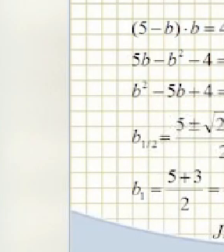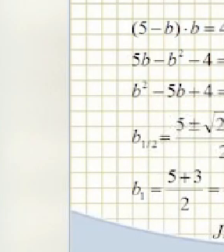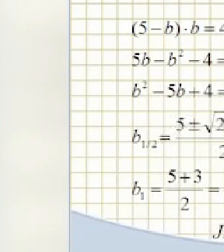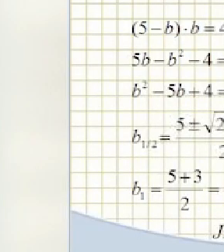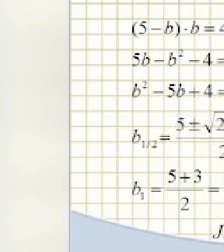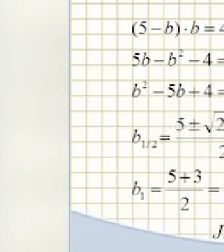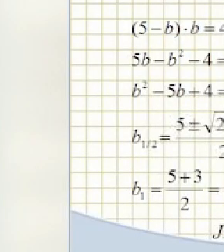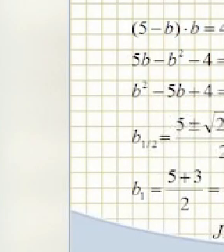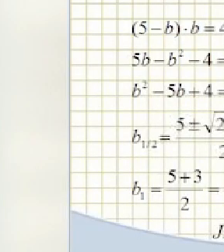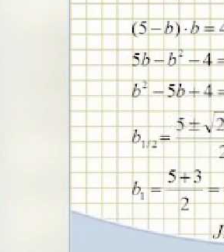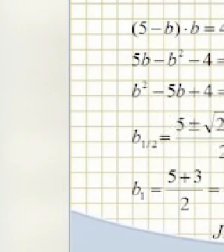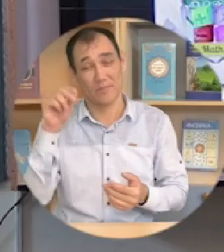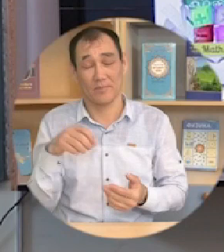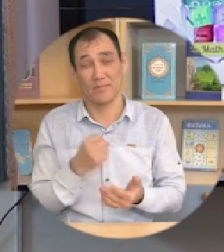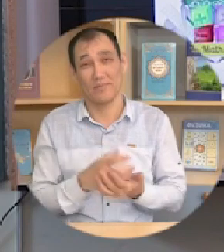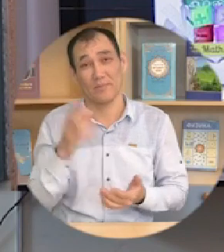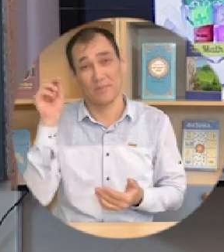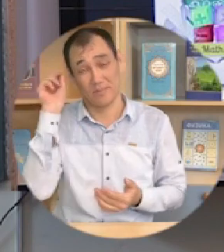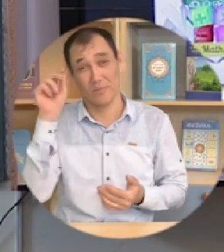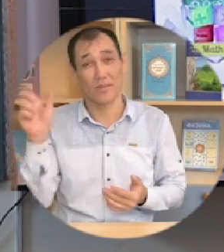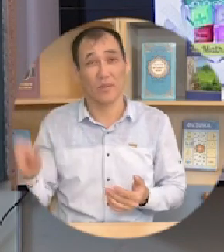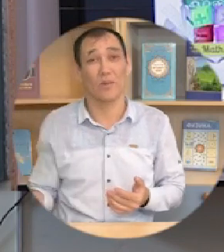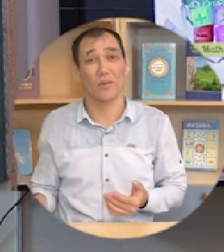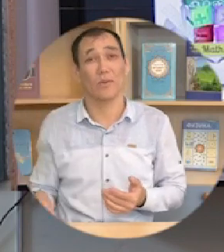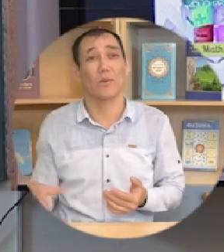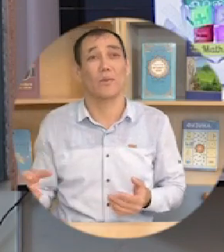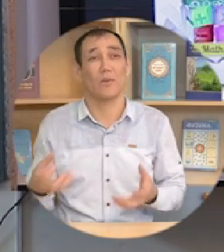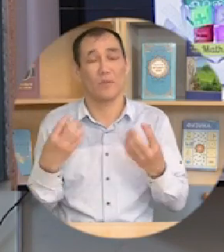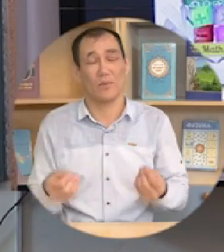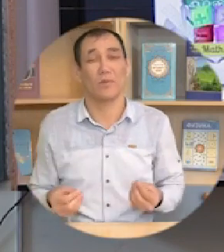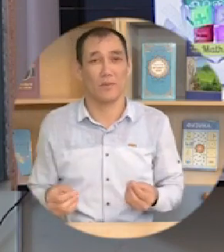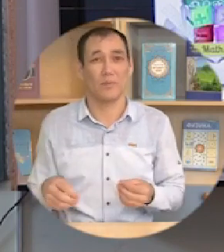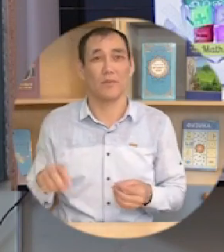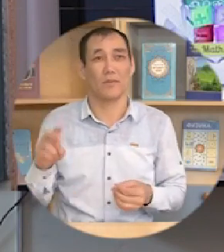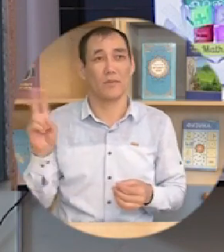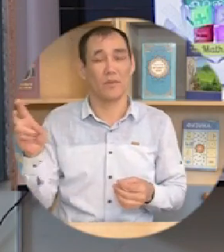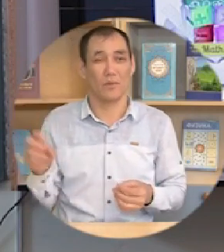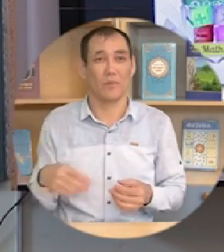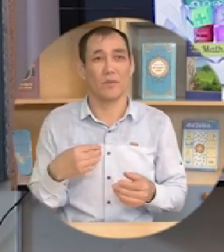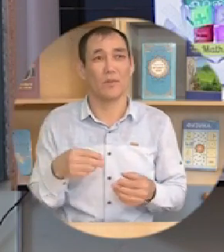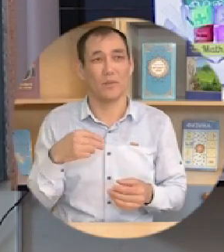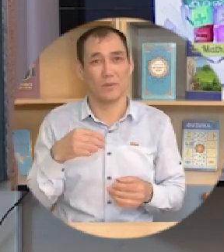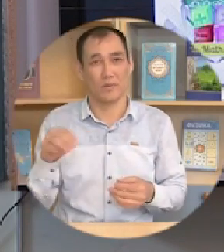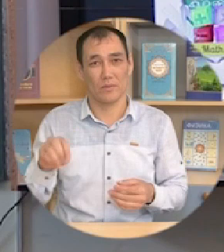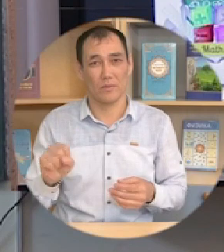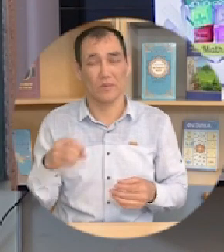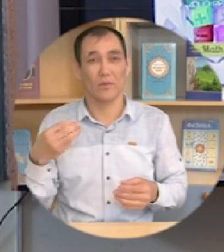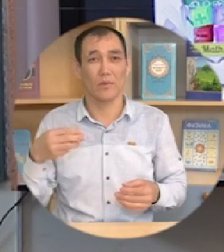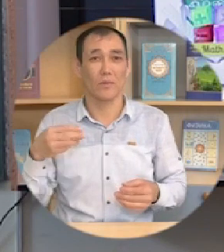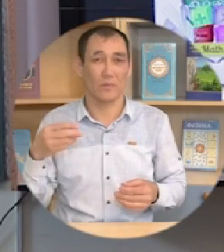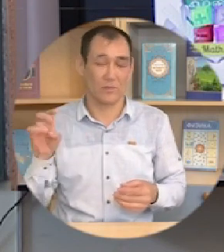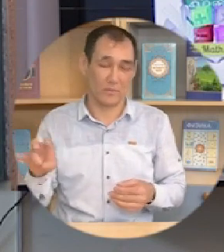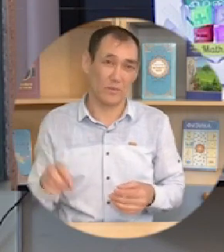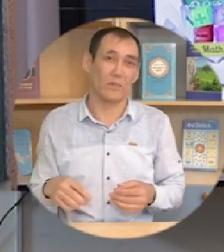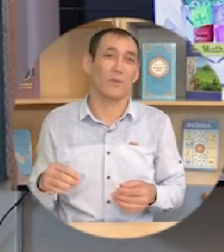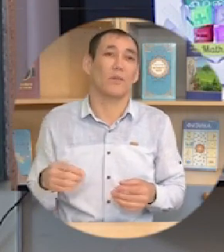тең. Әзіз оқушылар, күнің мені сіздерменен біргелікте квадрат теңдемелер жәрдемінде мәселелер шешу темасын